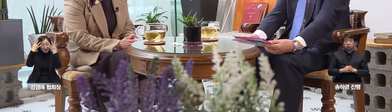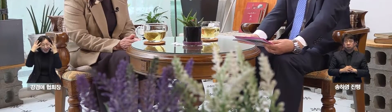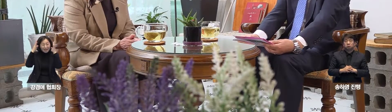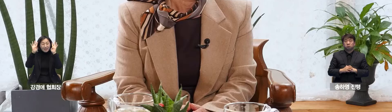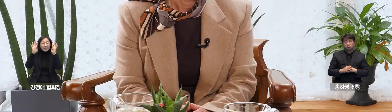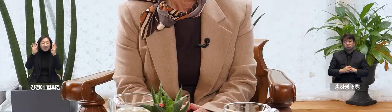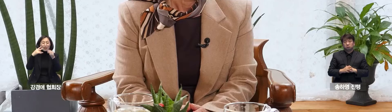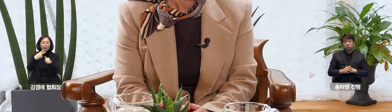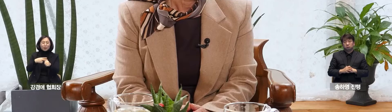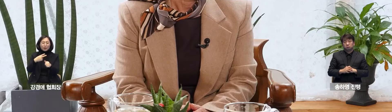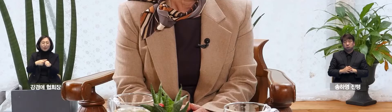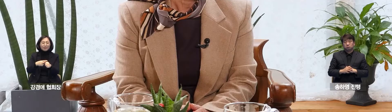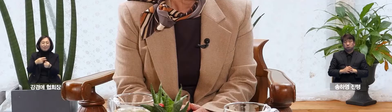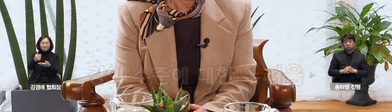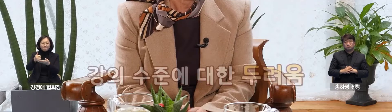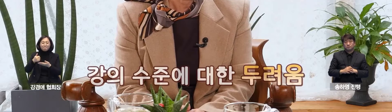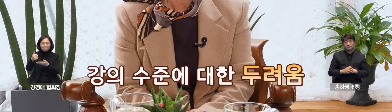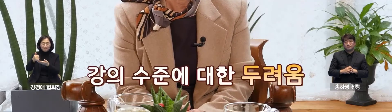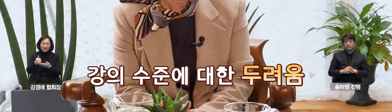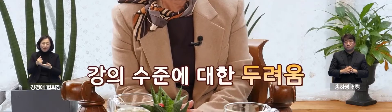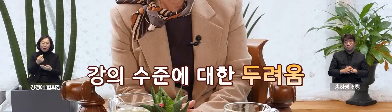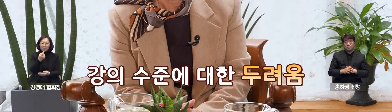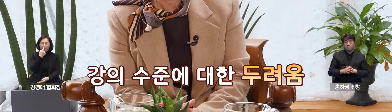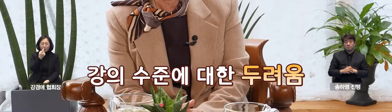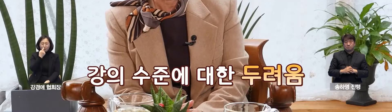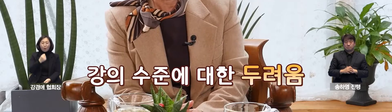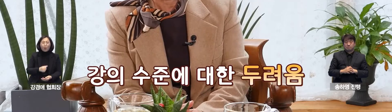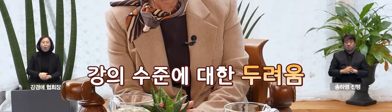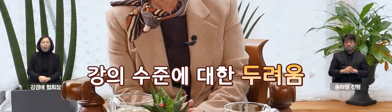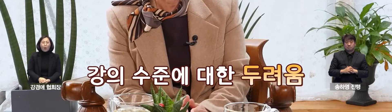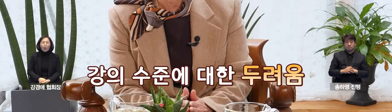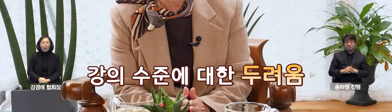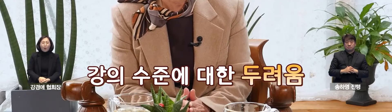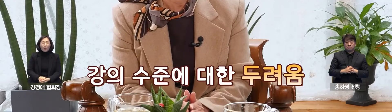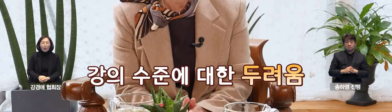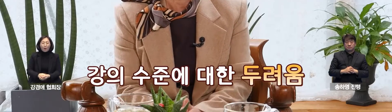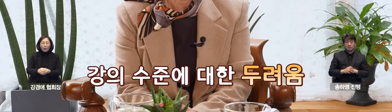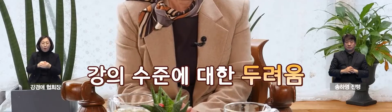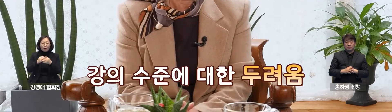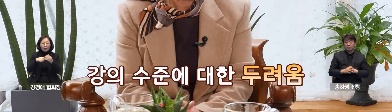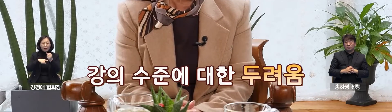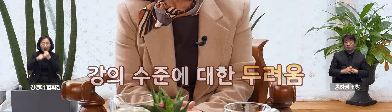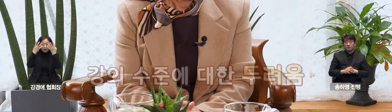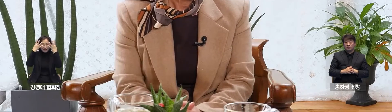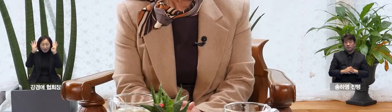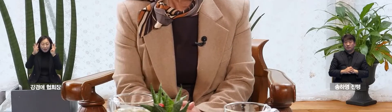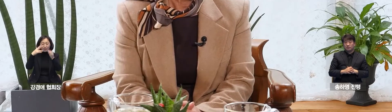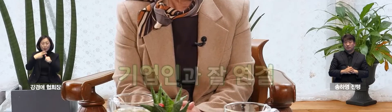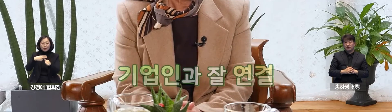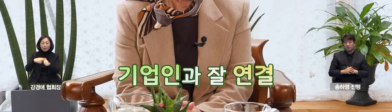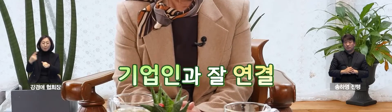합니다. 근데 제가 카이스트 교수님들이 강의는 얼마나 어려울까 좀 두려움이 있었는데요.